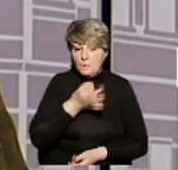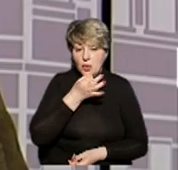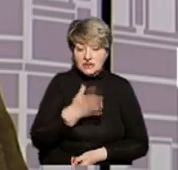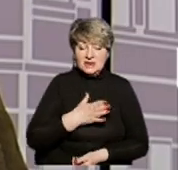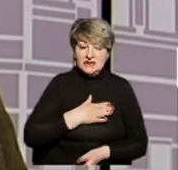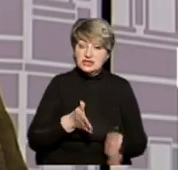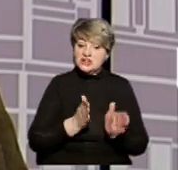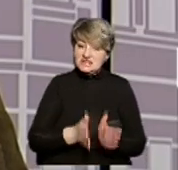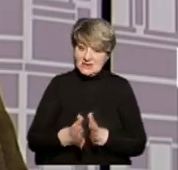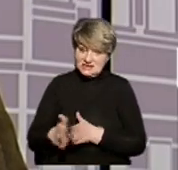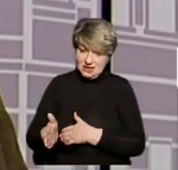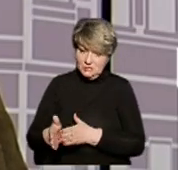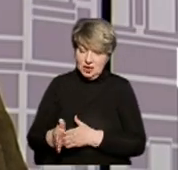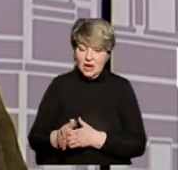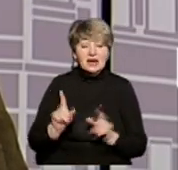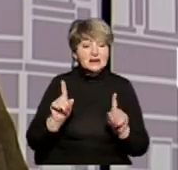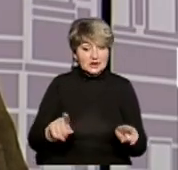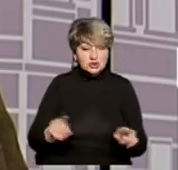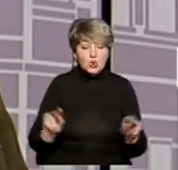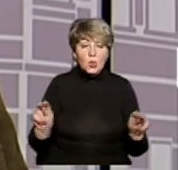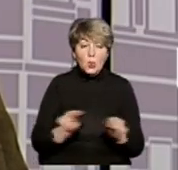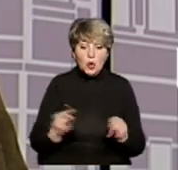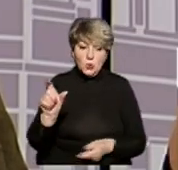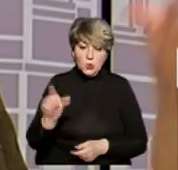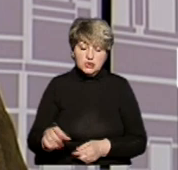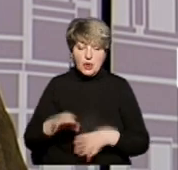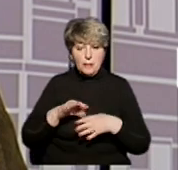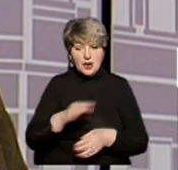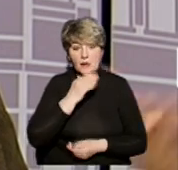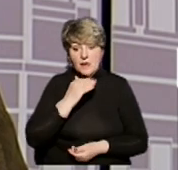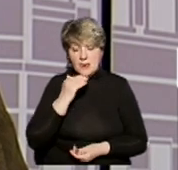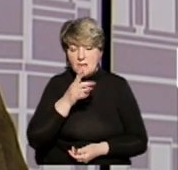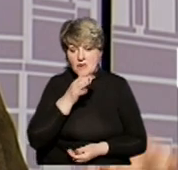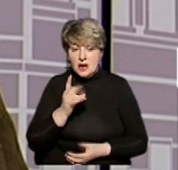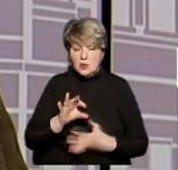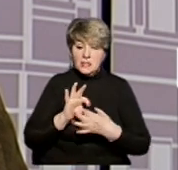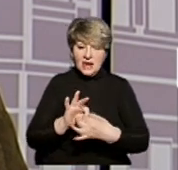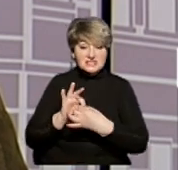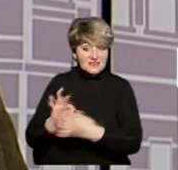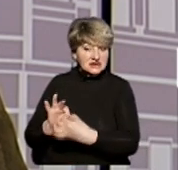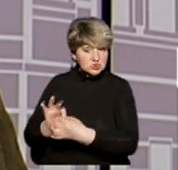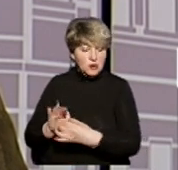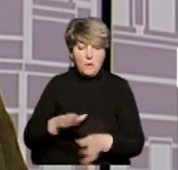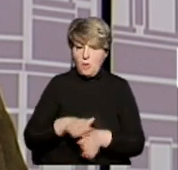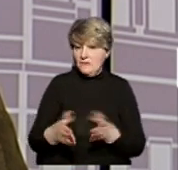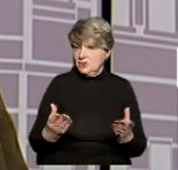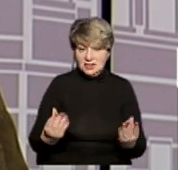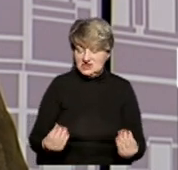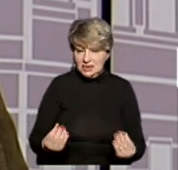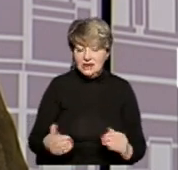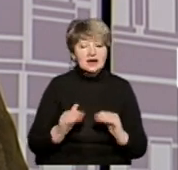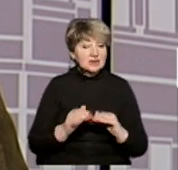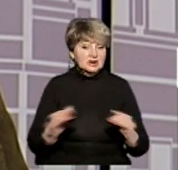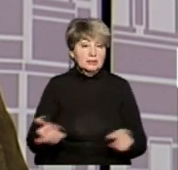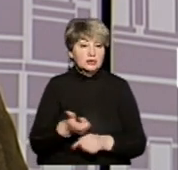модульна. Дітям дуже подобається те, що вчителі проводять багато часу з ними на зв'язку, практично повний день. Дітям